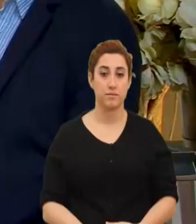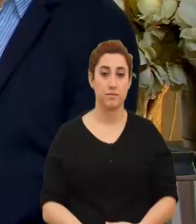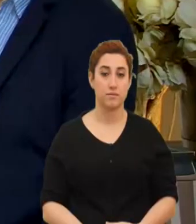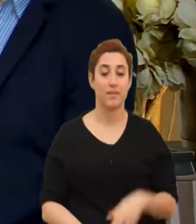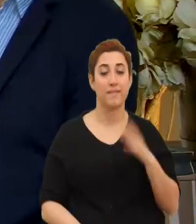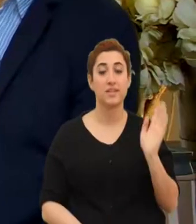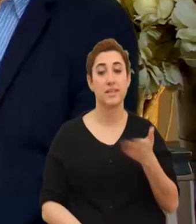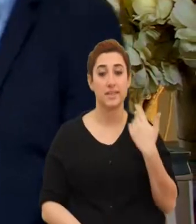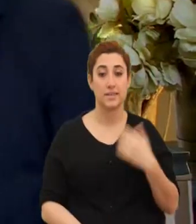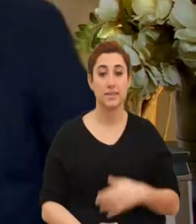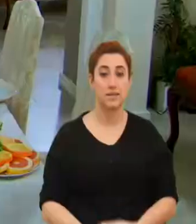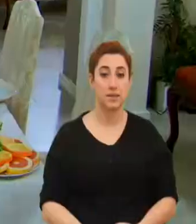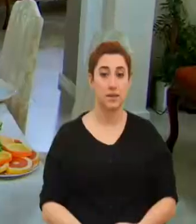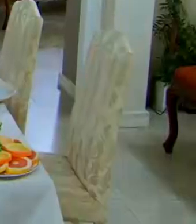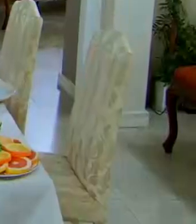Neyse.